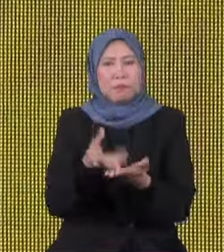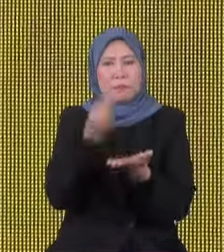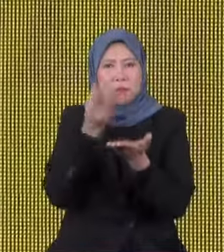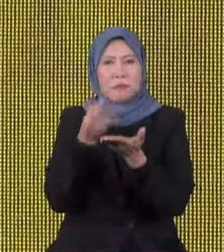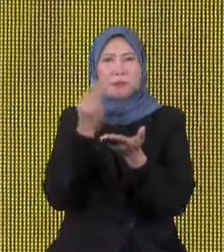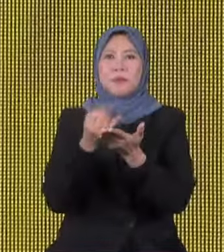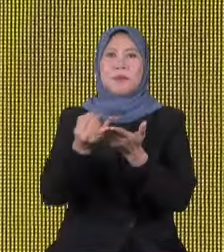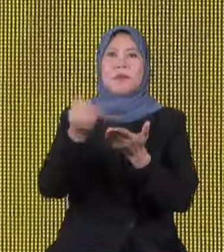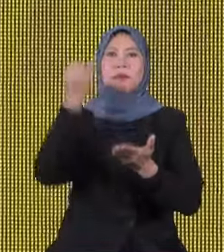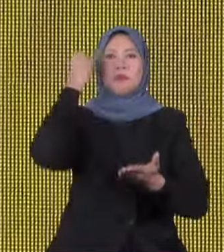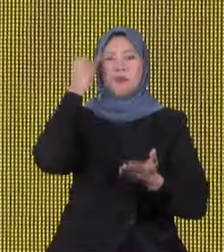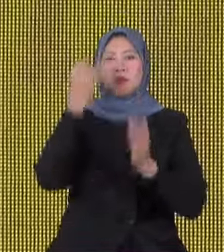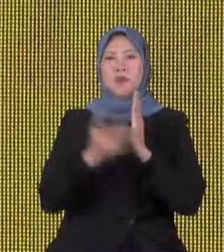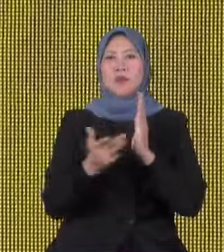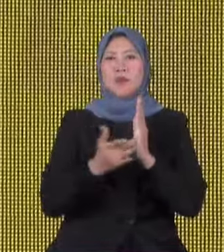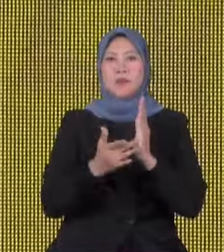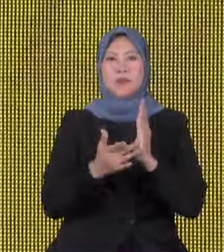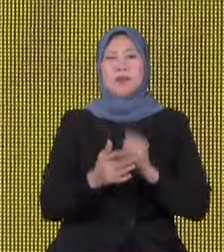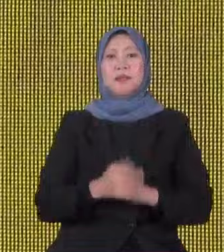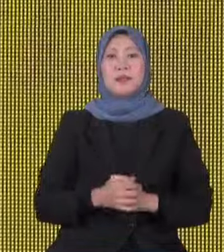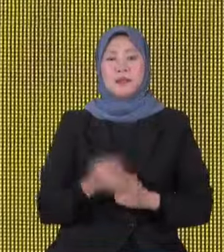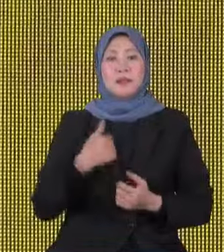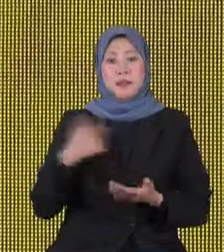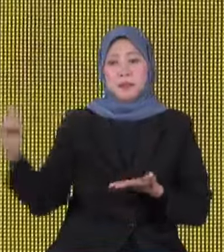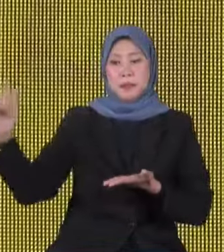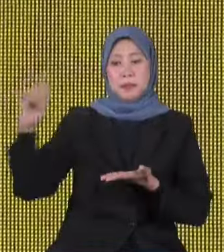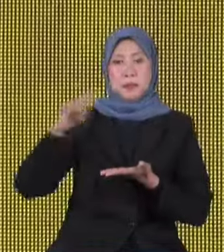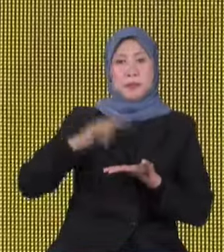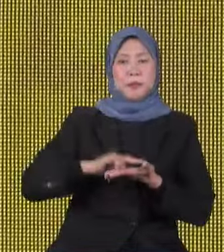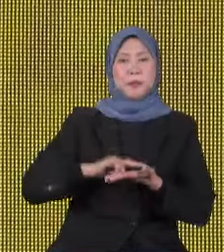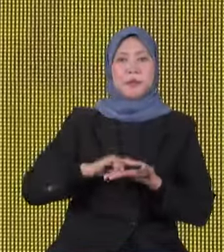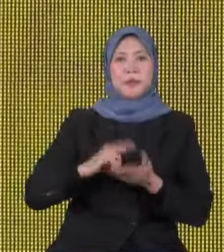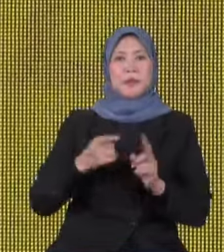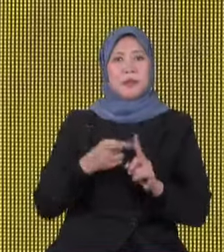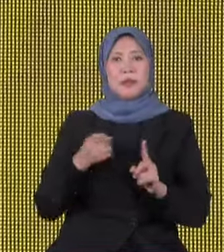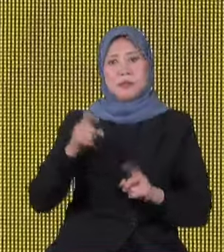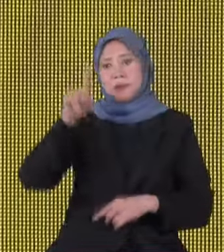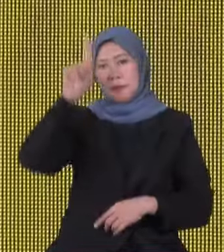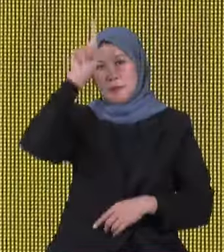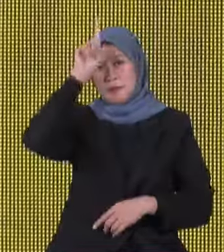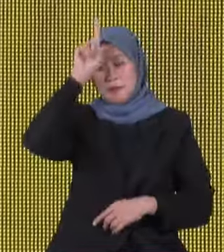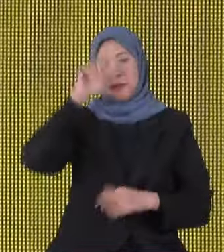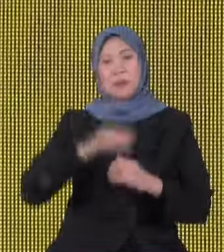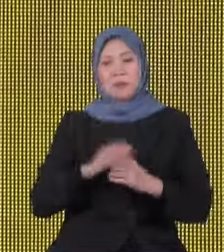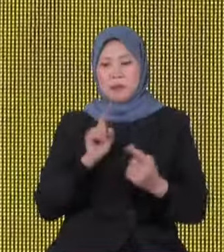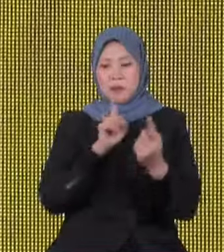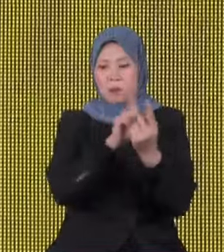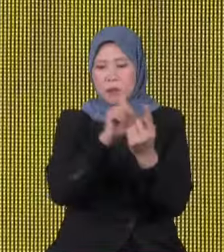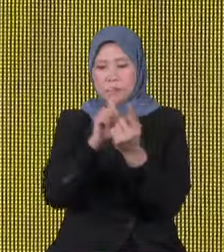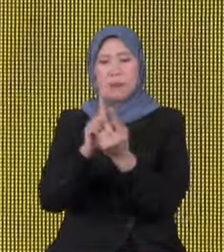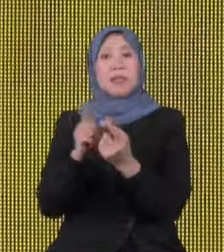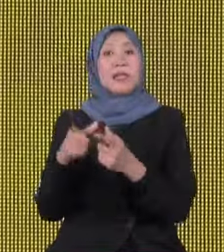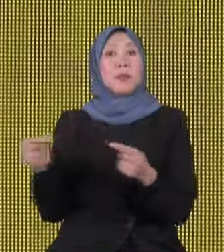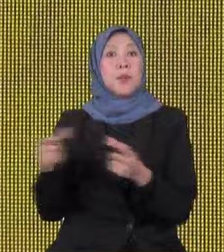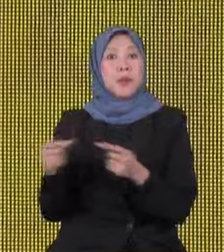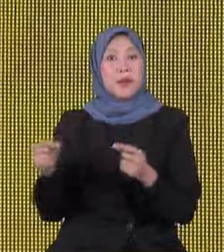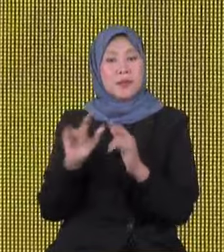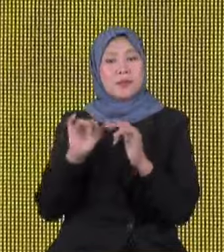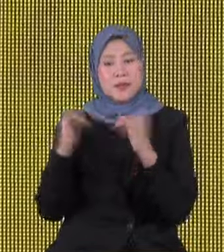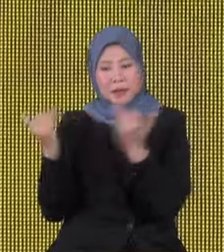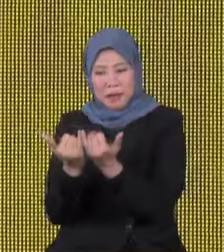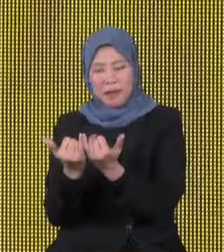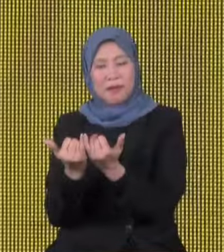maklumat. Semalam saya pulang daripada Jerman, daripada Jepun. Saya jumpa syarikat-syarikat besar Jepun.